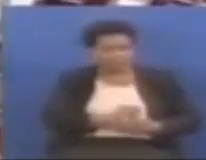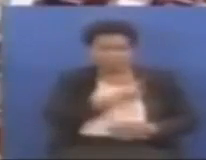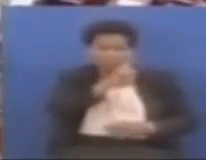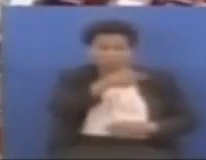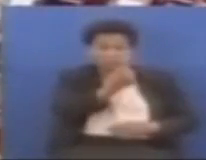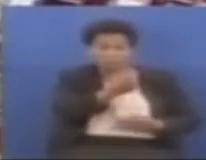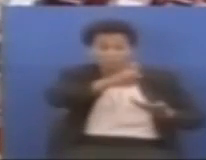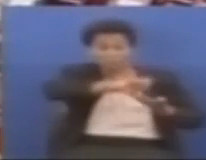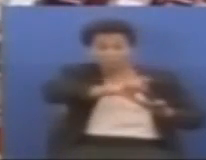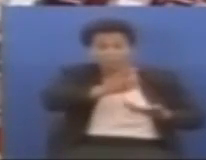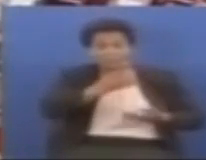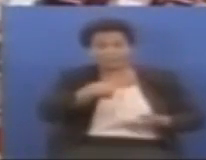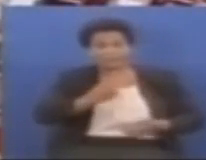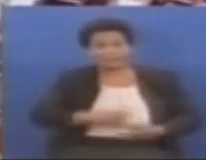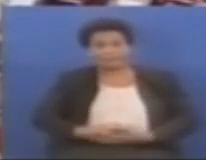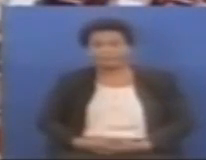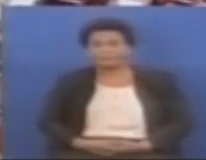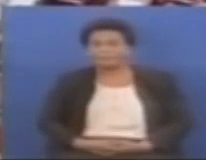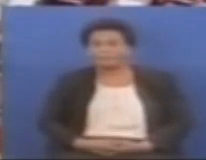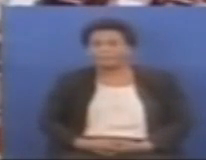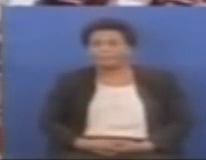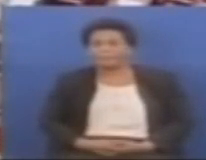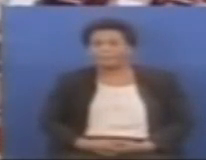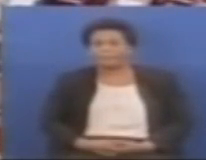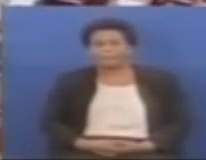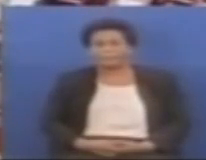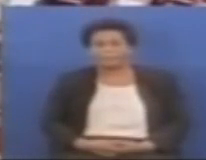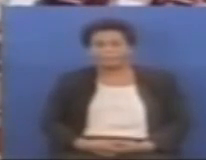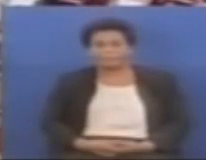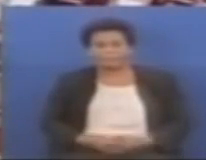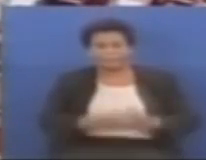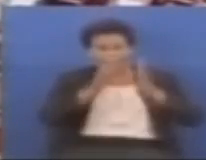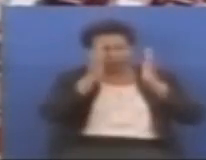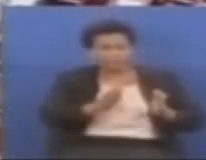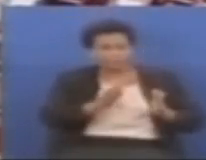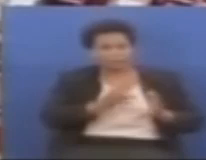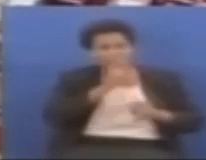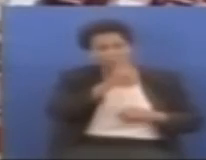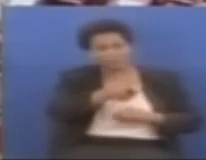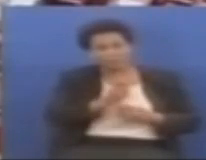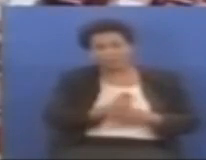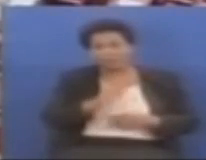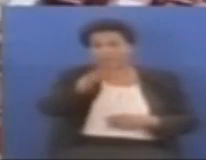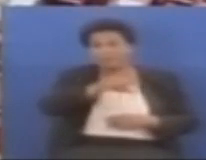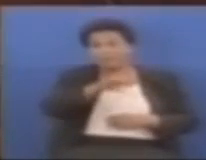nyongeza. Mheshimiwa spika, kwenye swali hili la msingi, mwaka wa fedha